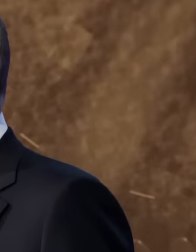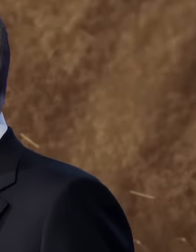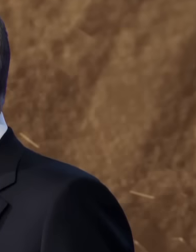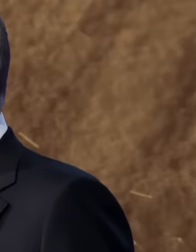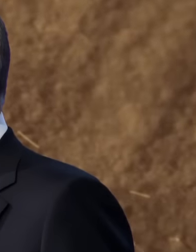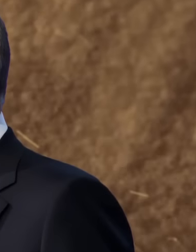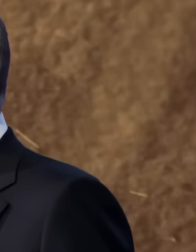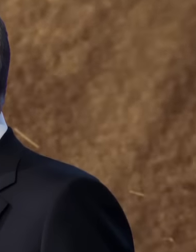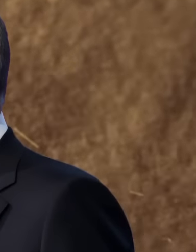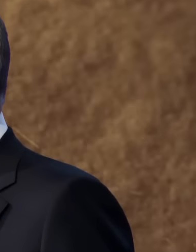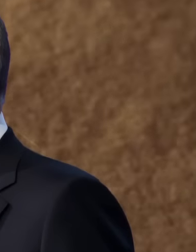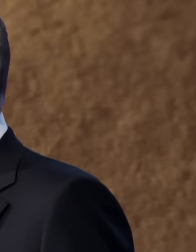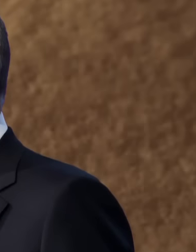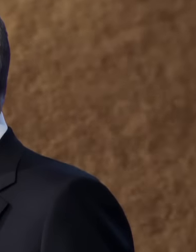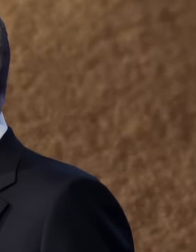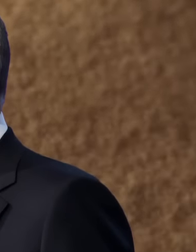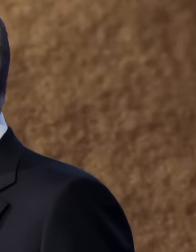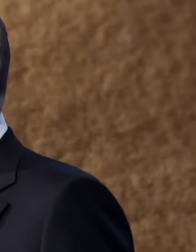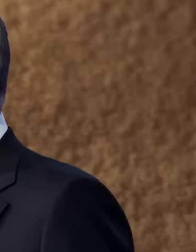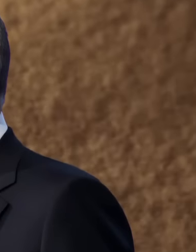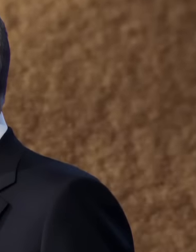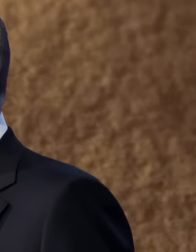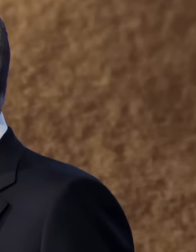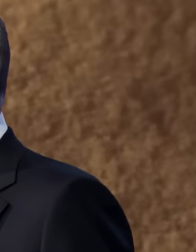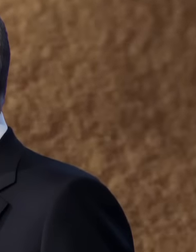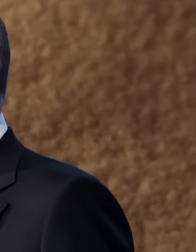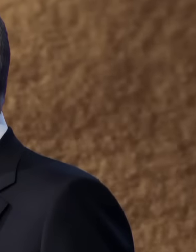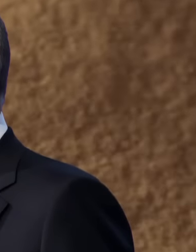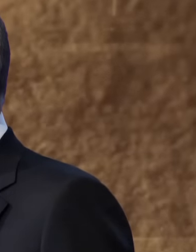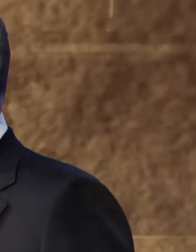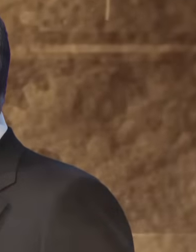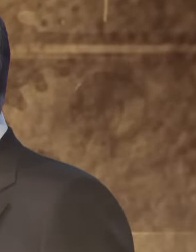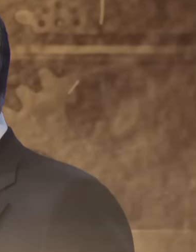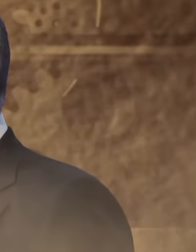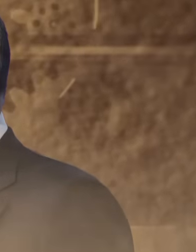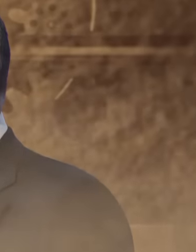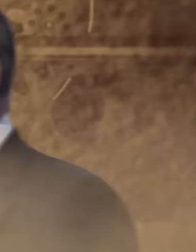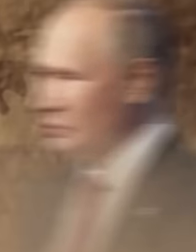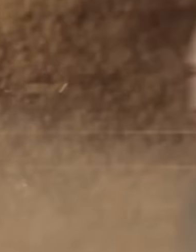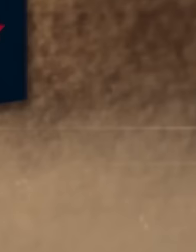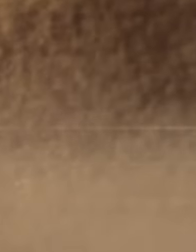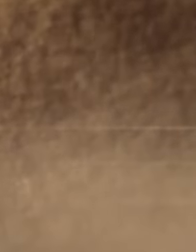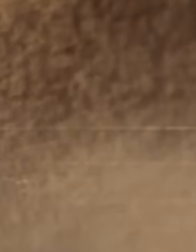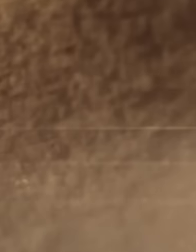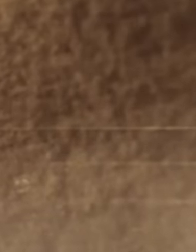My ze swojej strony z premierem Putinem przypilujemy, aby nikt piachów w trybie nie sypał.